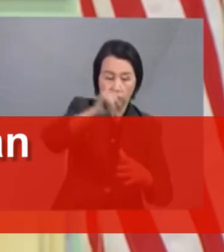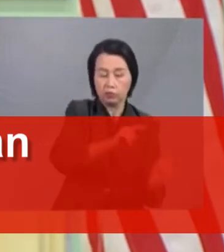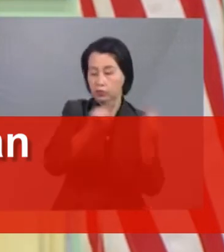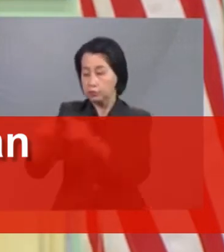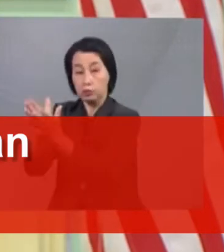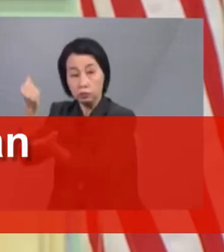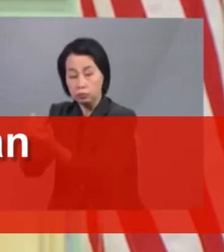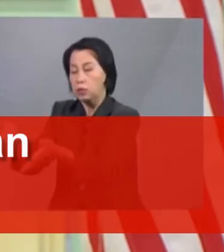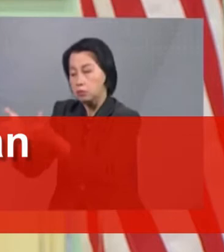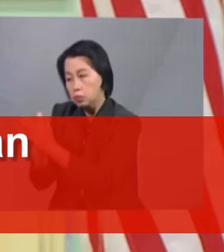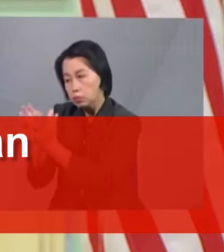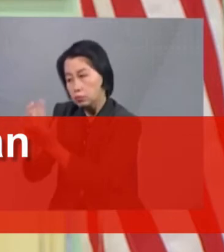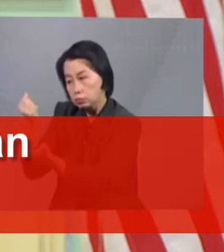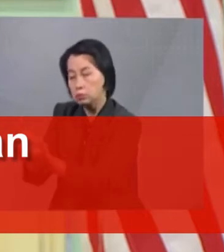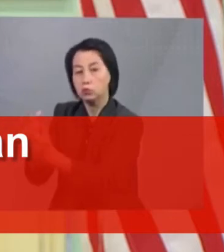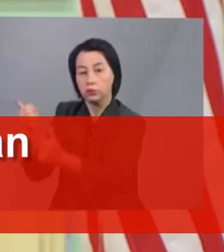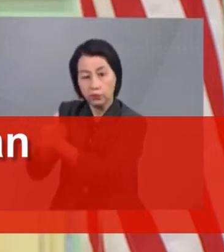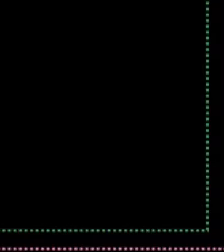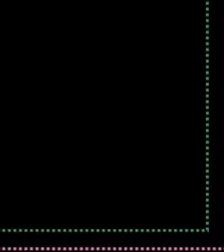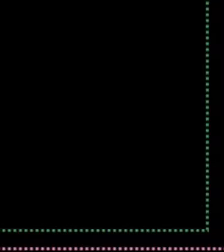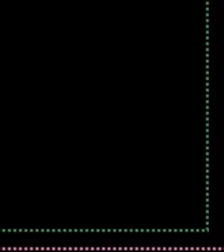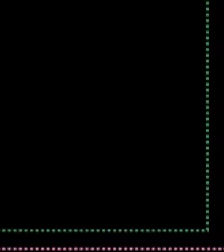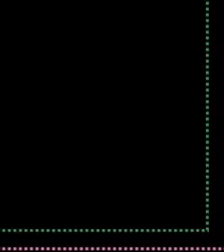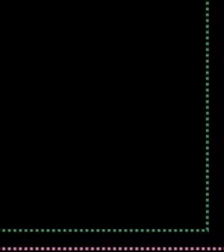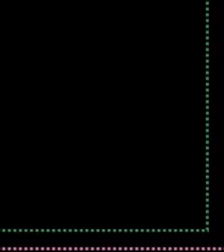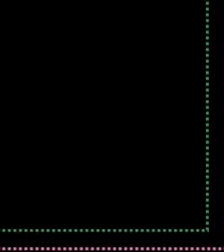kebenaran daripada Jabatan Immigration terlebih dulu.